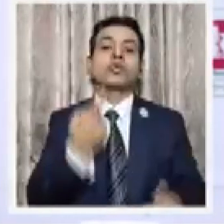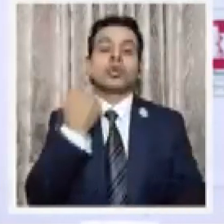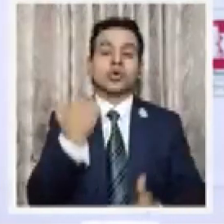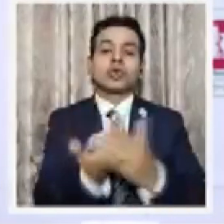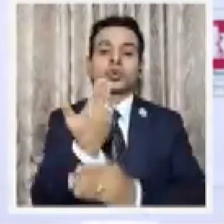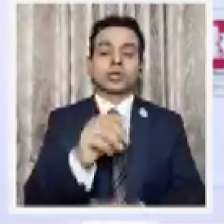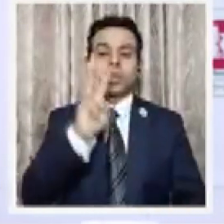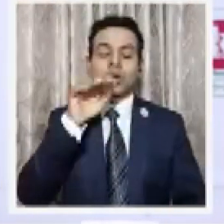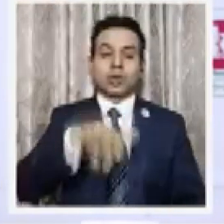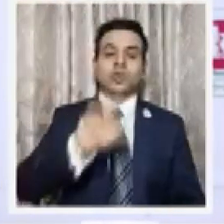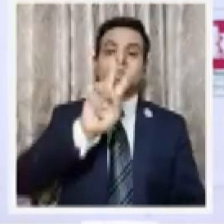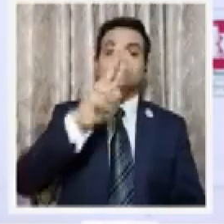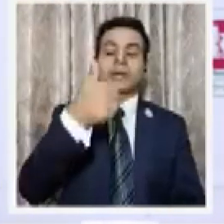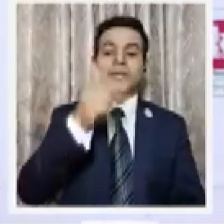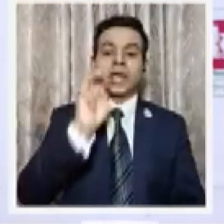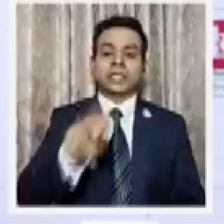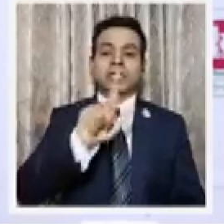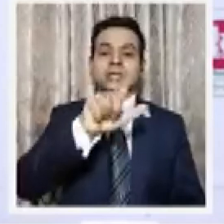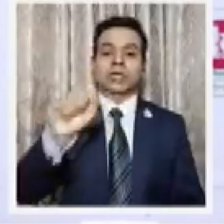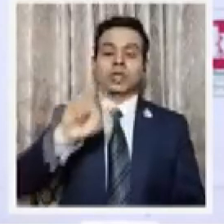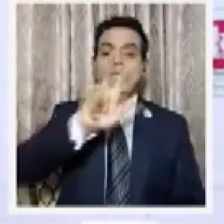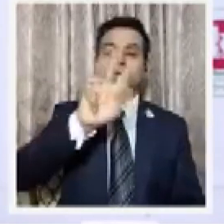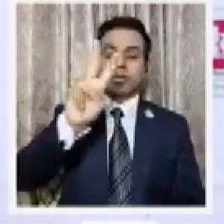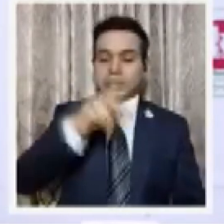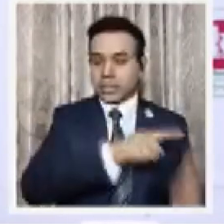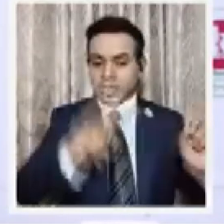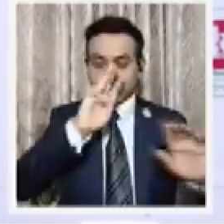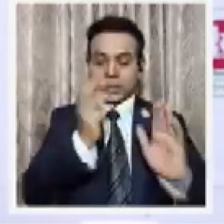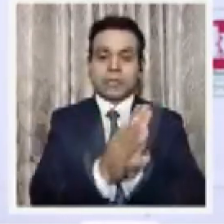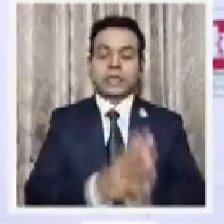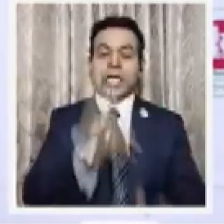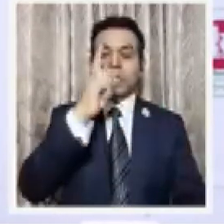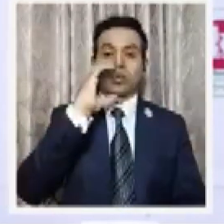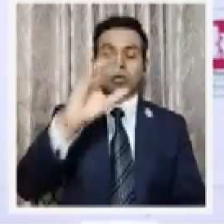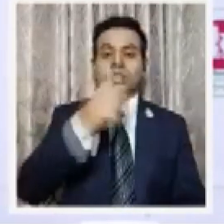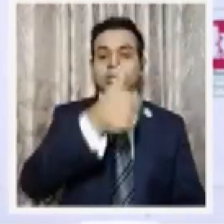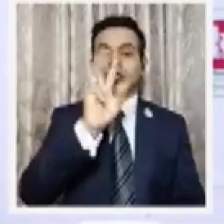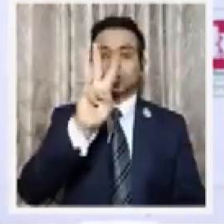করেছেন 41,366 জন। বিশ্বে 24 ঘন্টায় শনাক্ত হয়েছেন